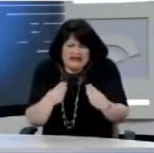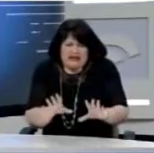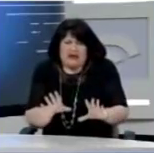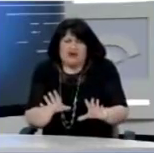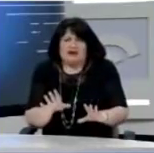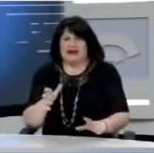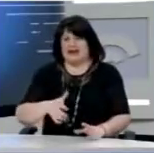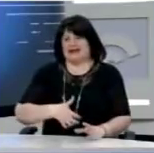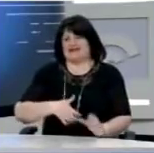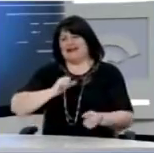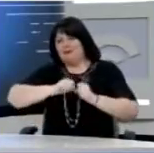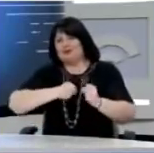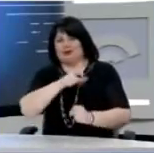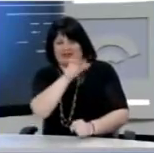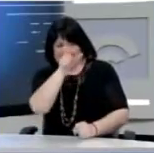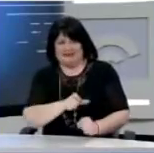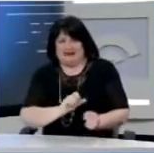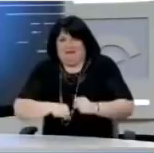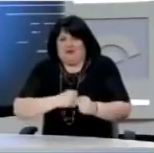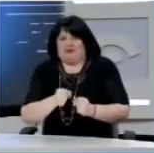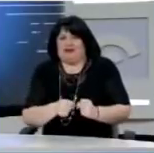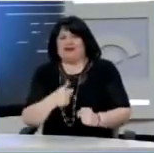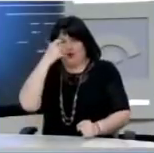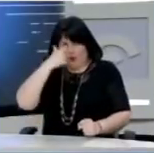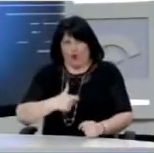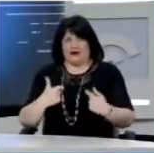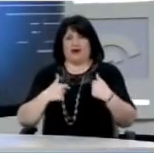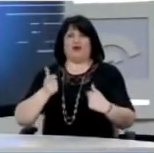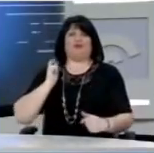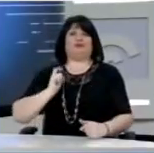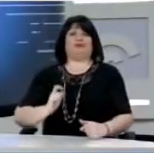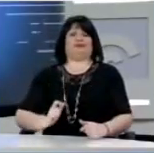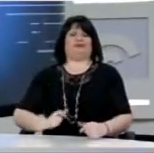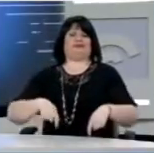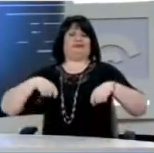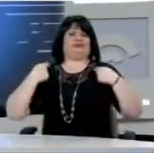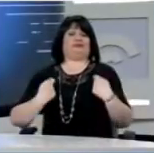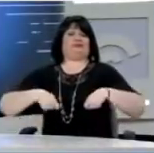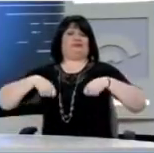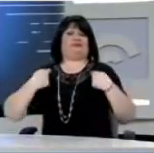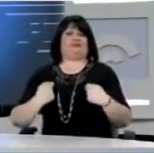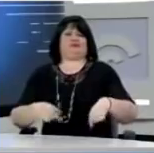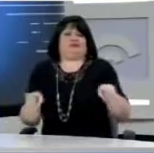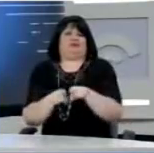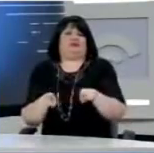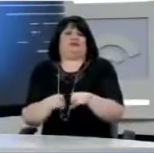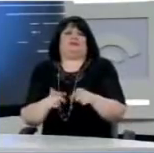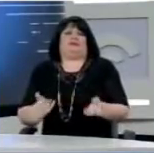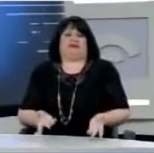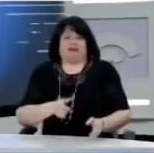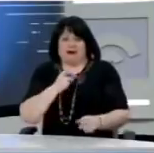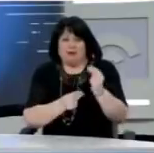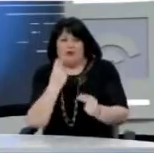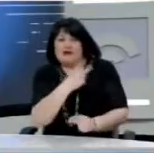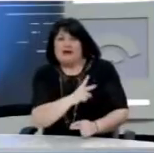αστεία προσπάθεια να πείσετε ότι είμαι εγώ μέρος της ελίτ. Επαναλαμβάνω, γιατί το πρόβλημά σας είναι η